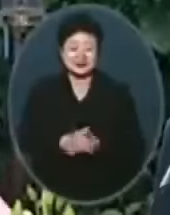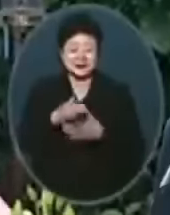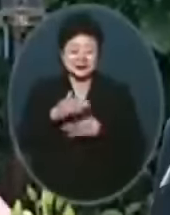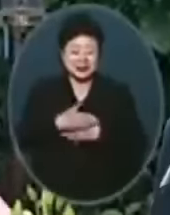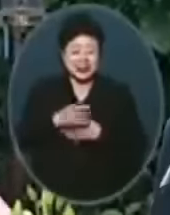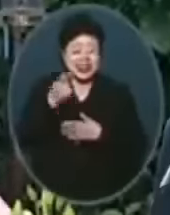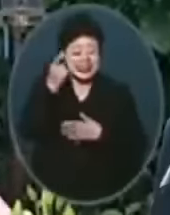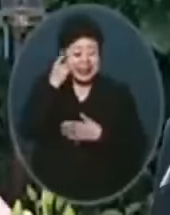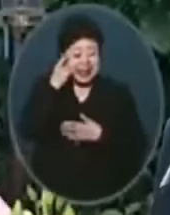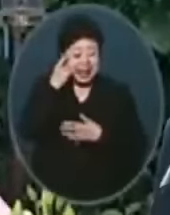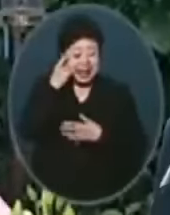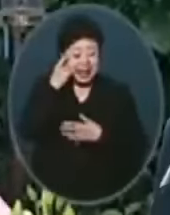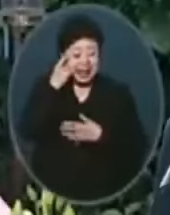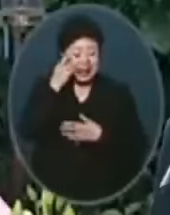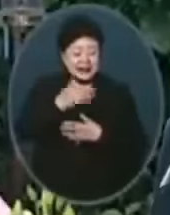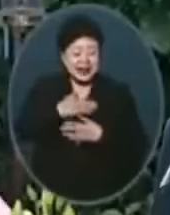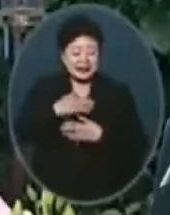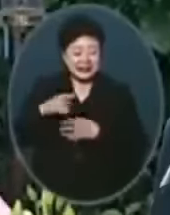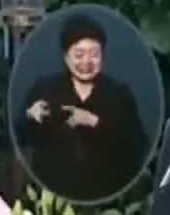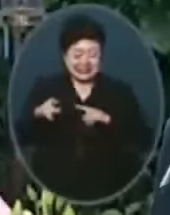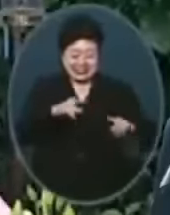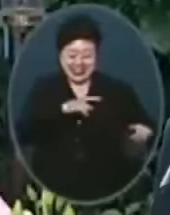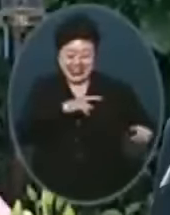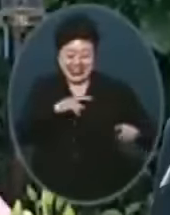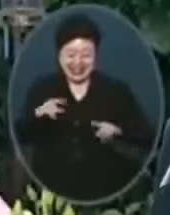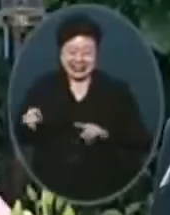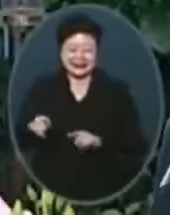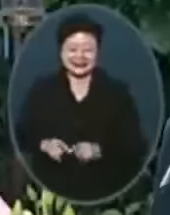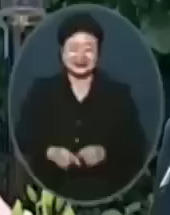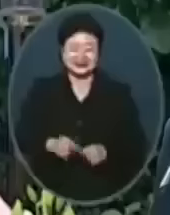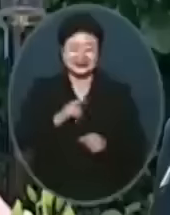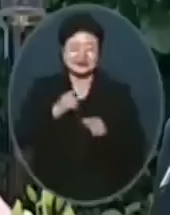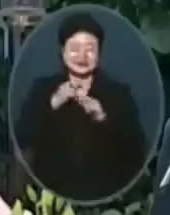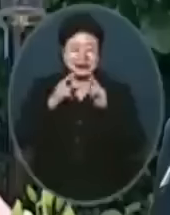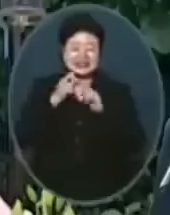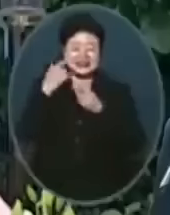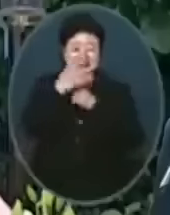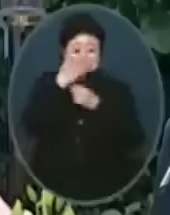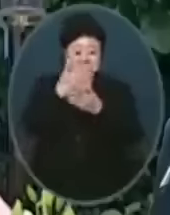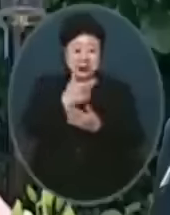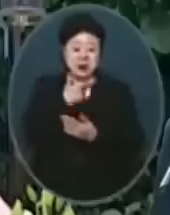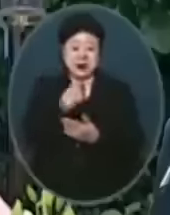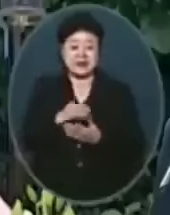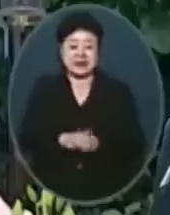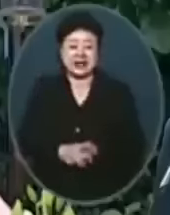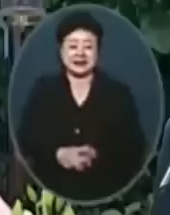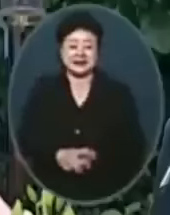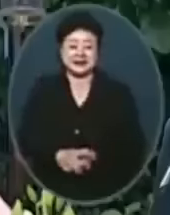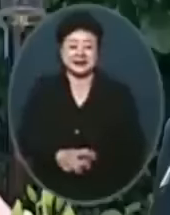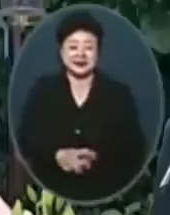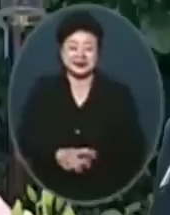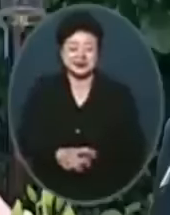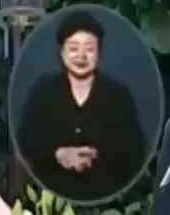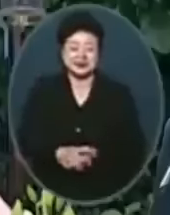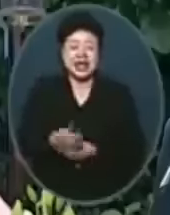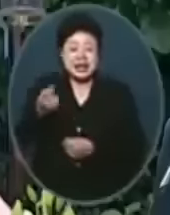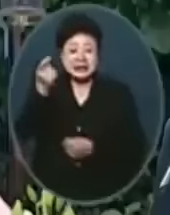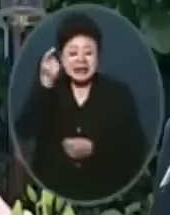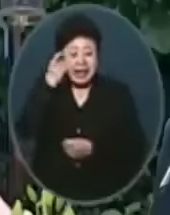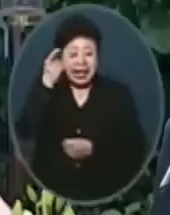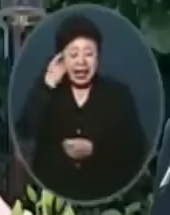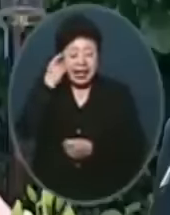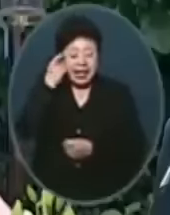나의 생각이 나를 다스린다. 이 제목으로 은혜를 나누고자 합니다.